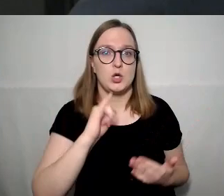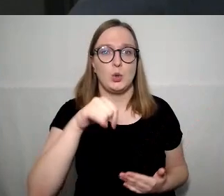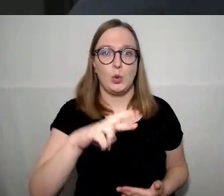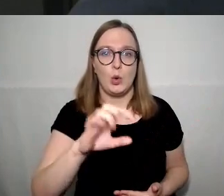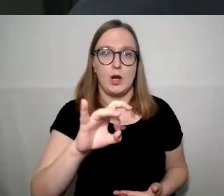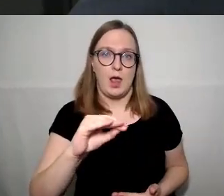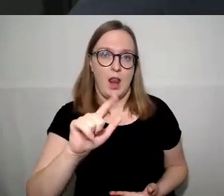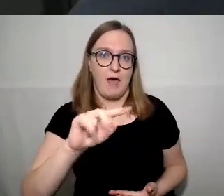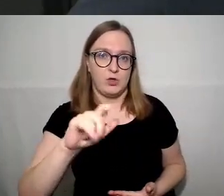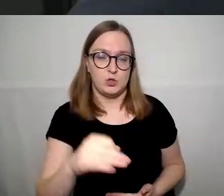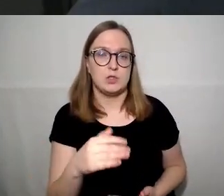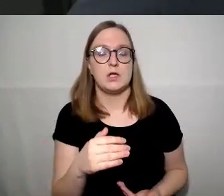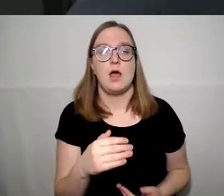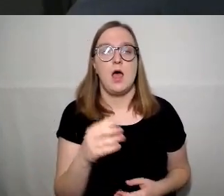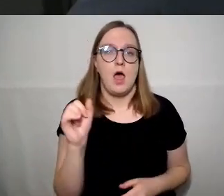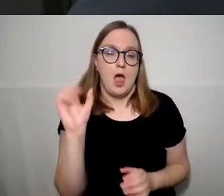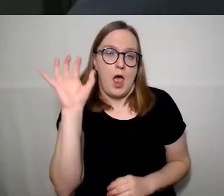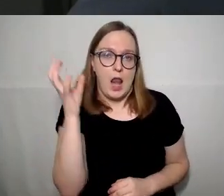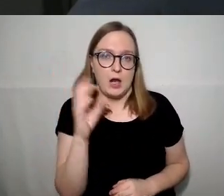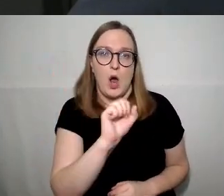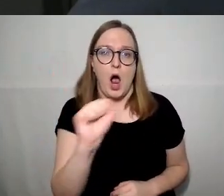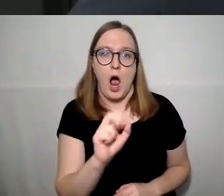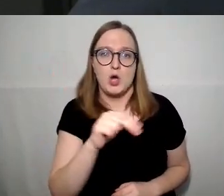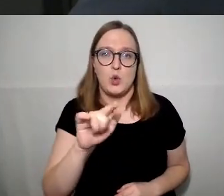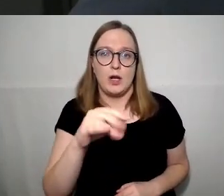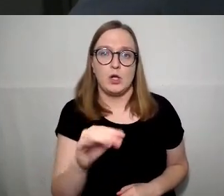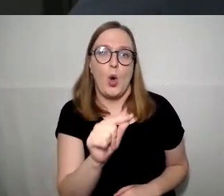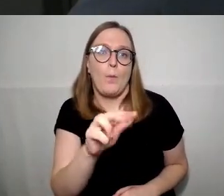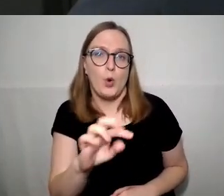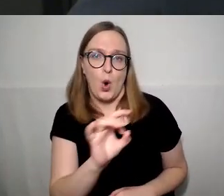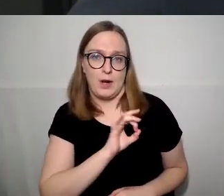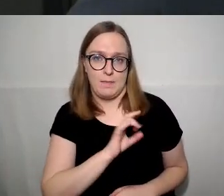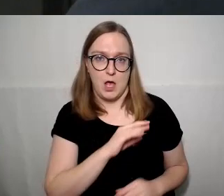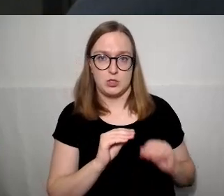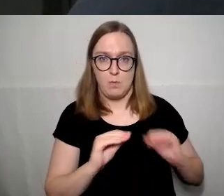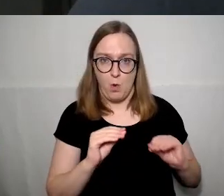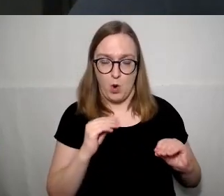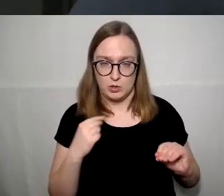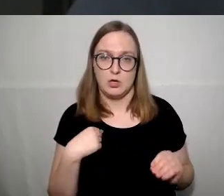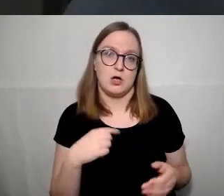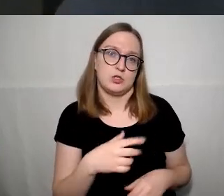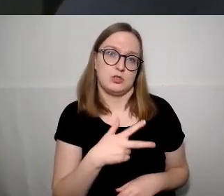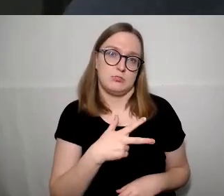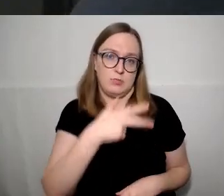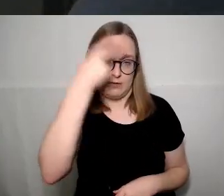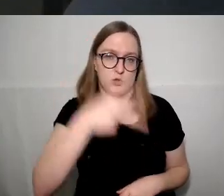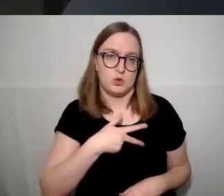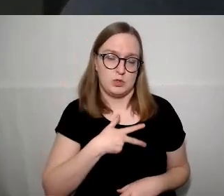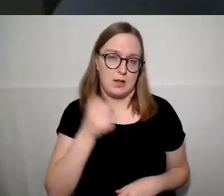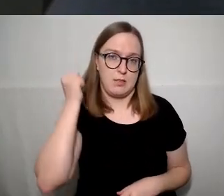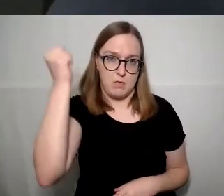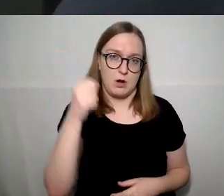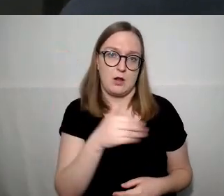Jurgelevičius, Elektrėnų Ažuolynų progimnazijos mokytojas, atstovauju Lietuvos socialdemokratų partijai, rinkimus sąrašas numeris